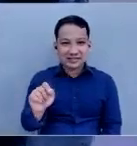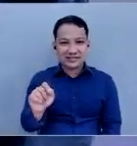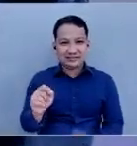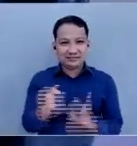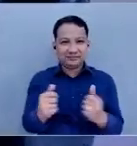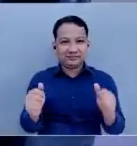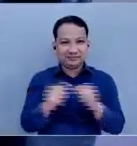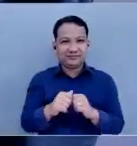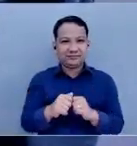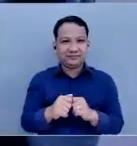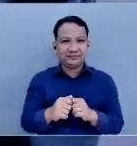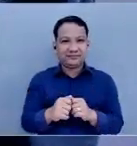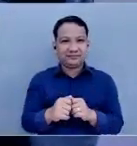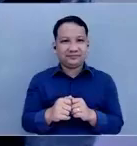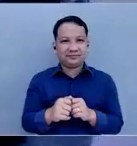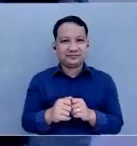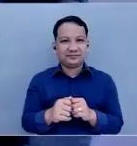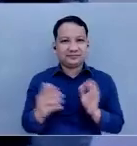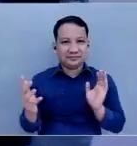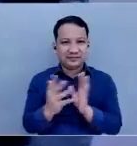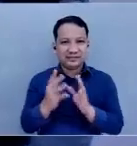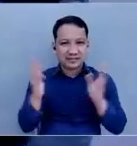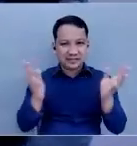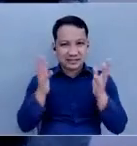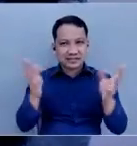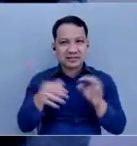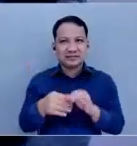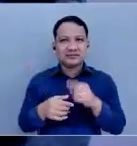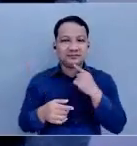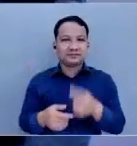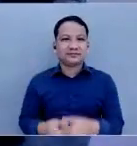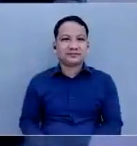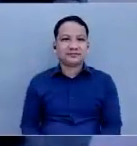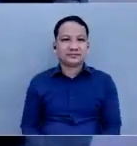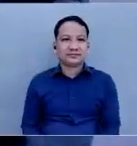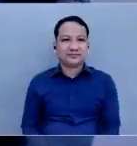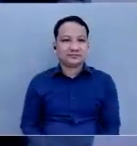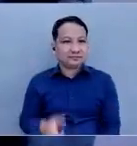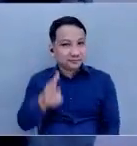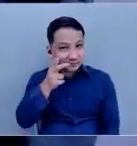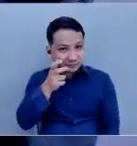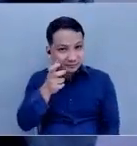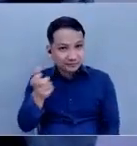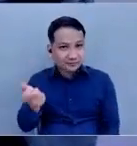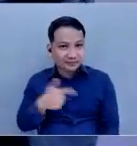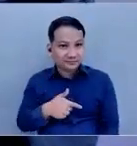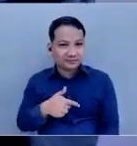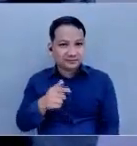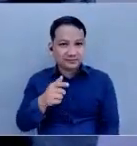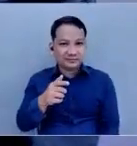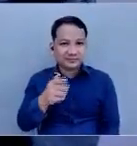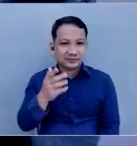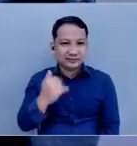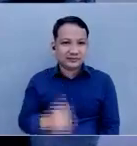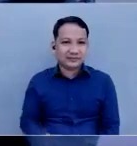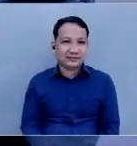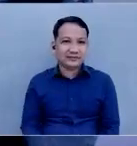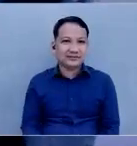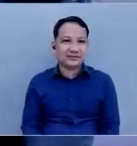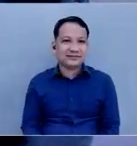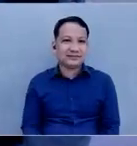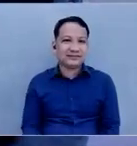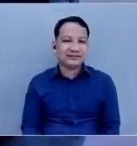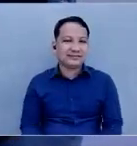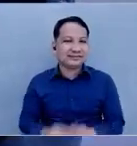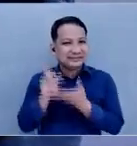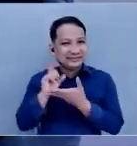po nakapag... nakausap po namin sila, then napakinggan na rin po nila yung Bakit Papa, then ano po, nakapag-picture din